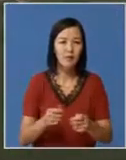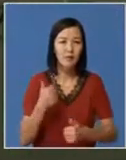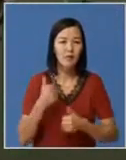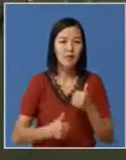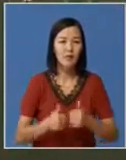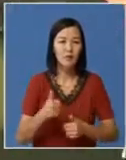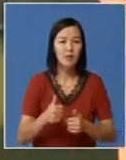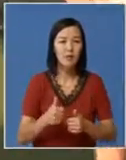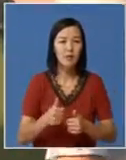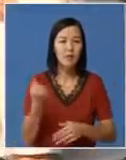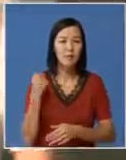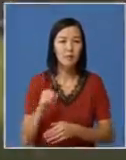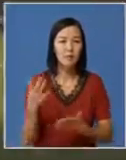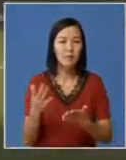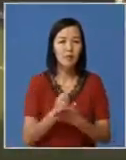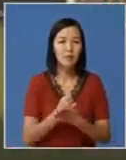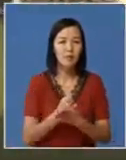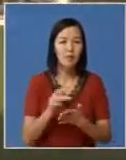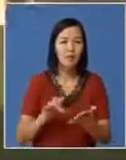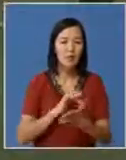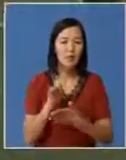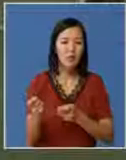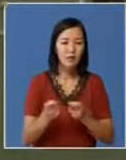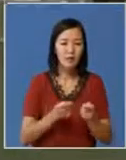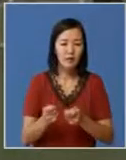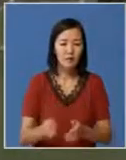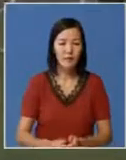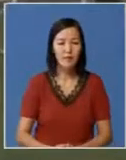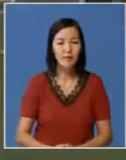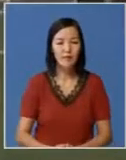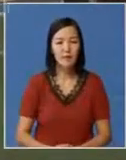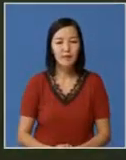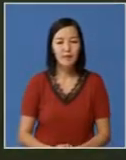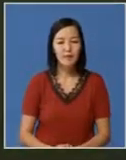конкурентной борьбы победу одержали сотрудники горакимата.